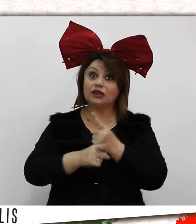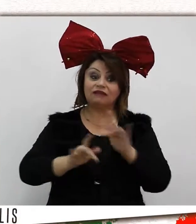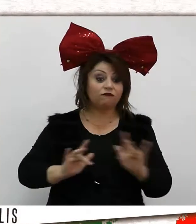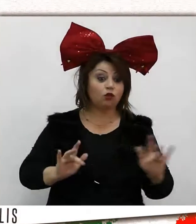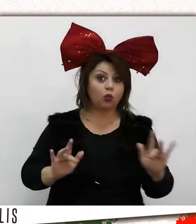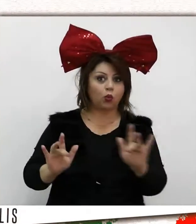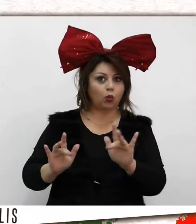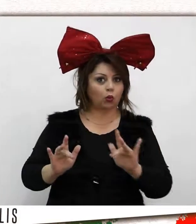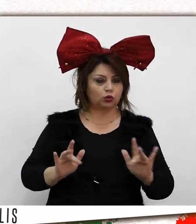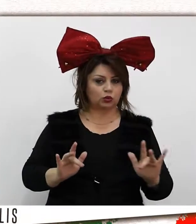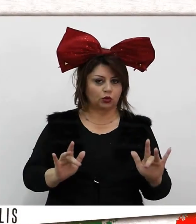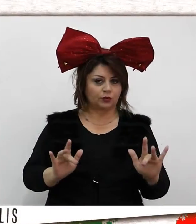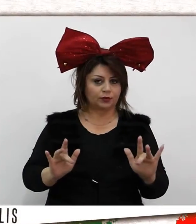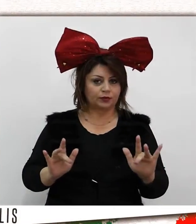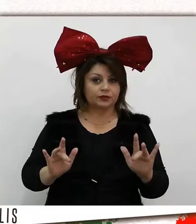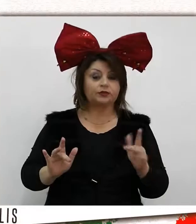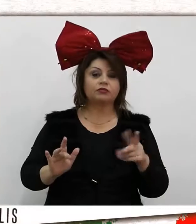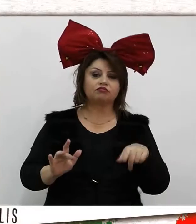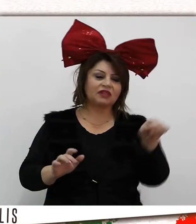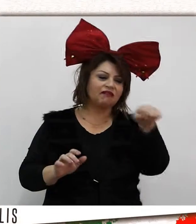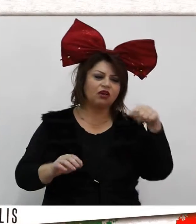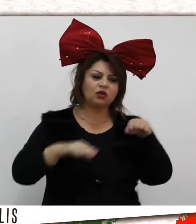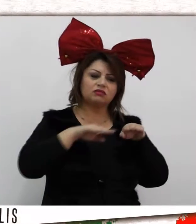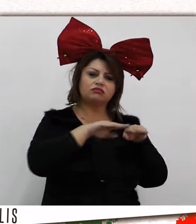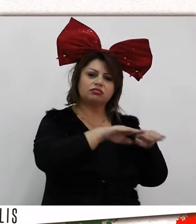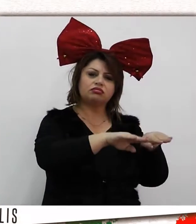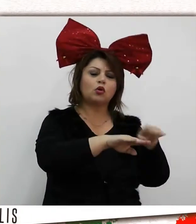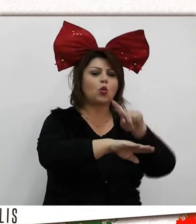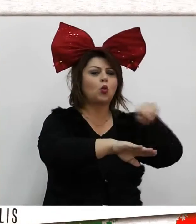centro. Quindi portate in frigorifero per un'ora.